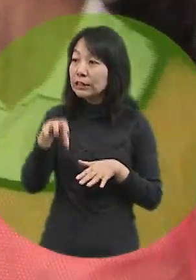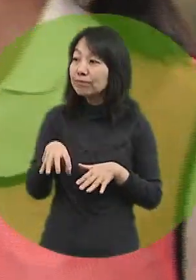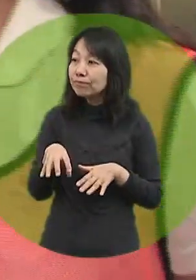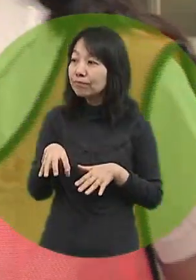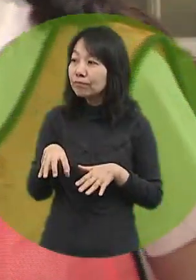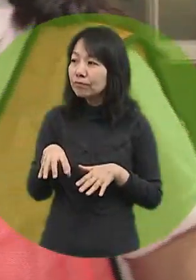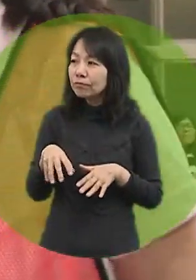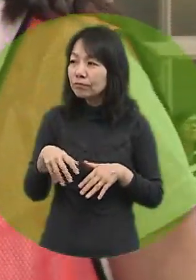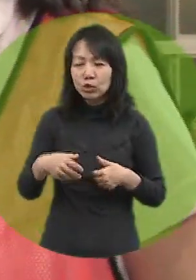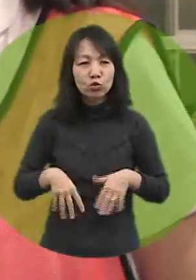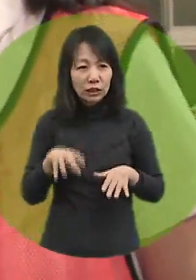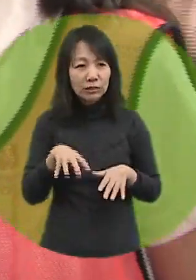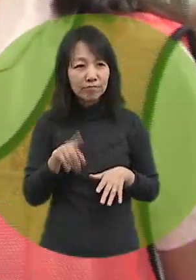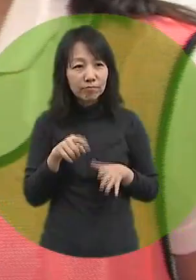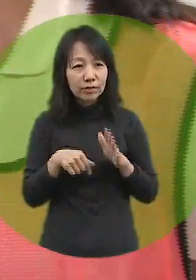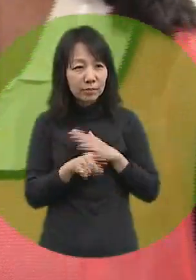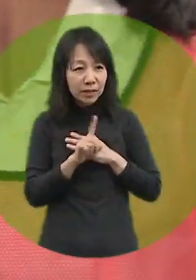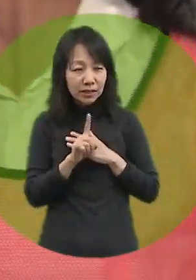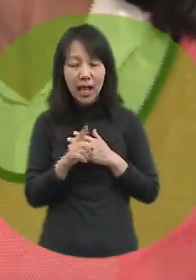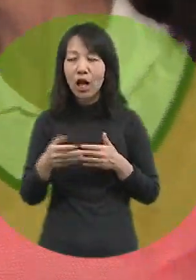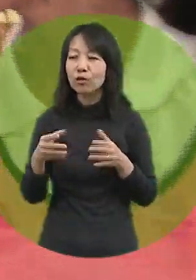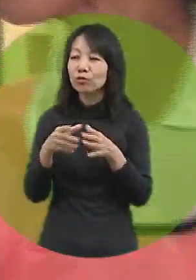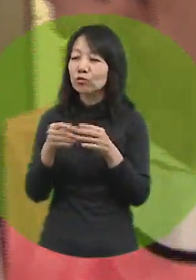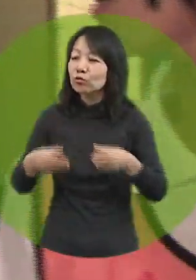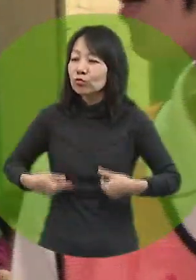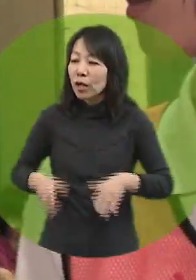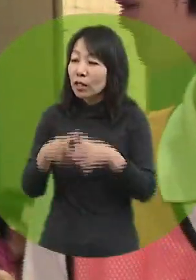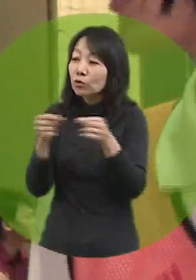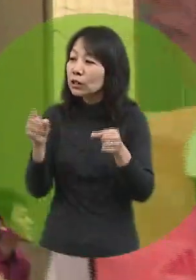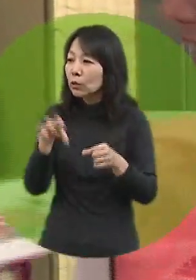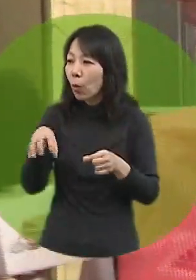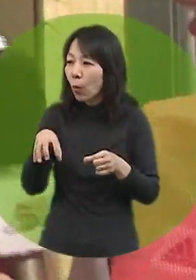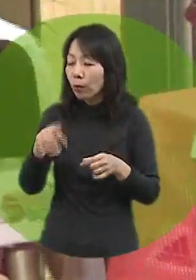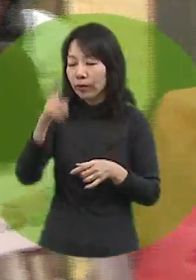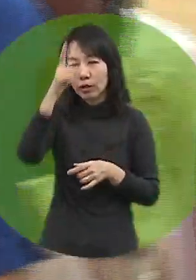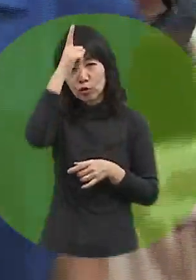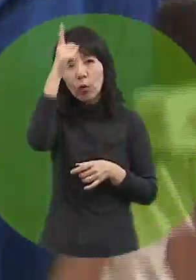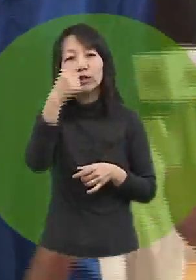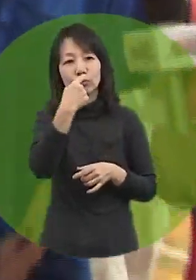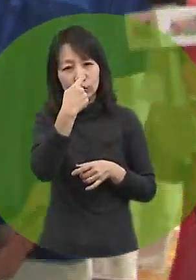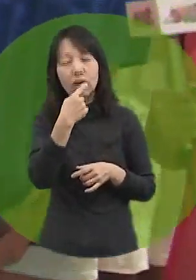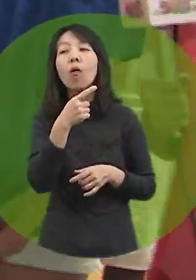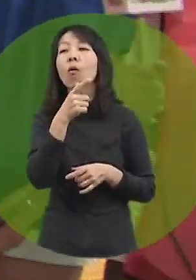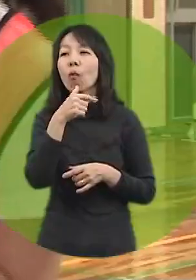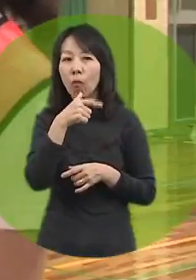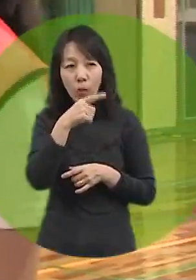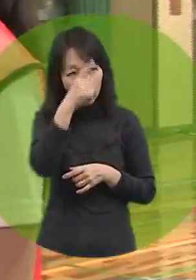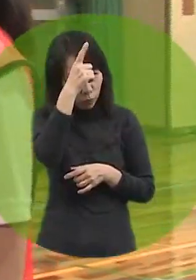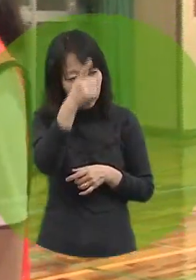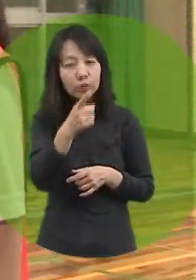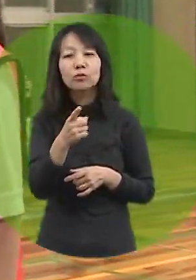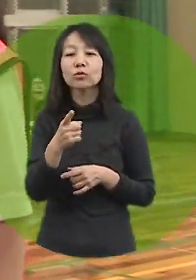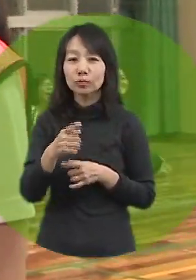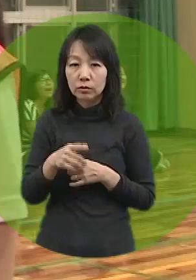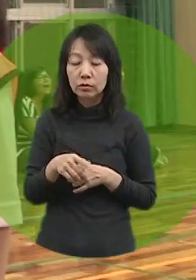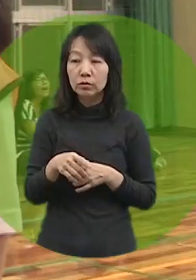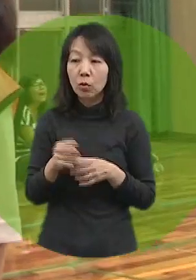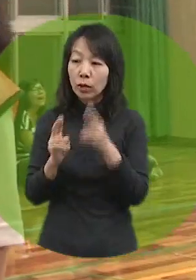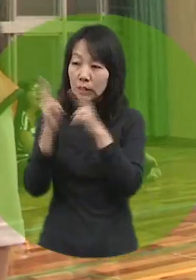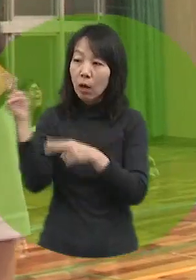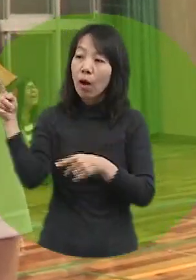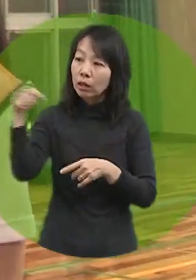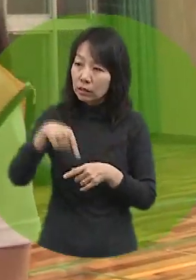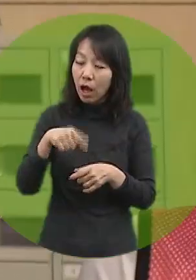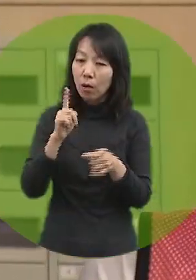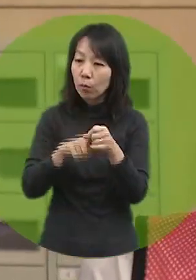ないどこの国かで生まれたんですか？ 私ドイツで生まれた。 ドイツ？ ドイツ。 どうして沖縄にも